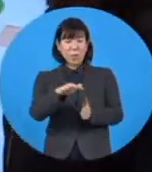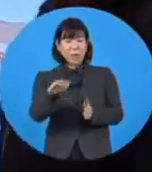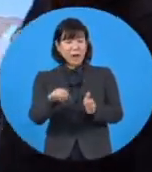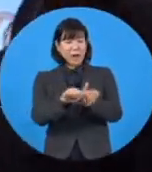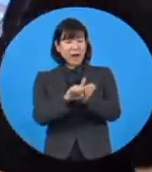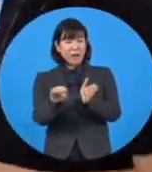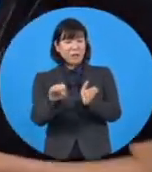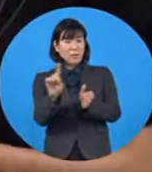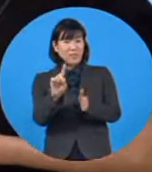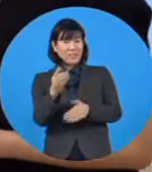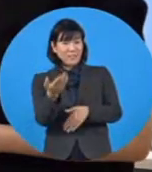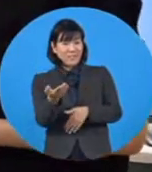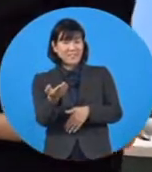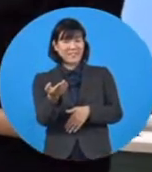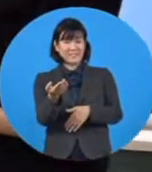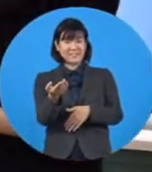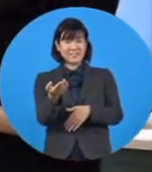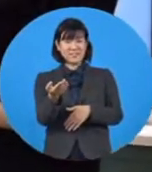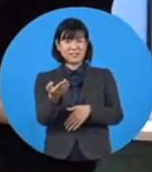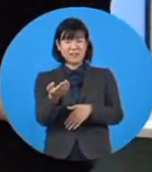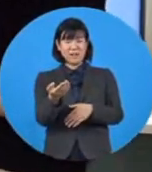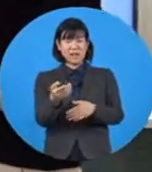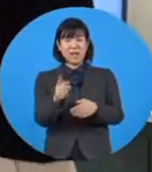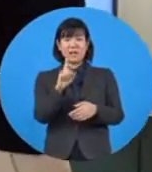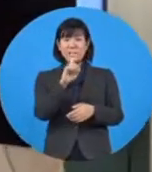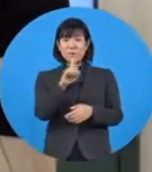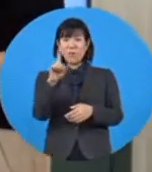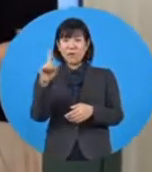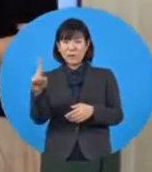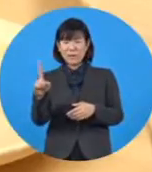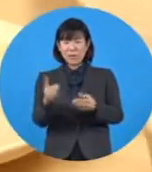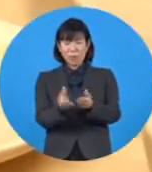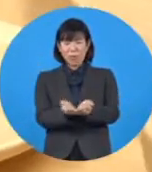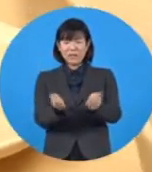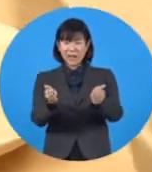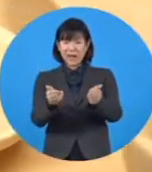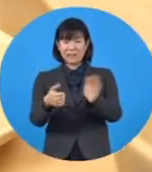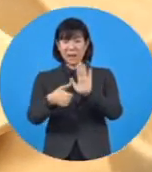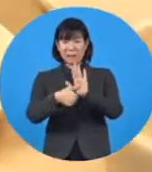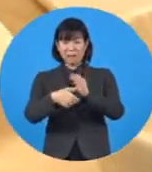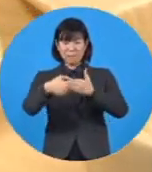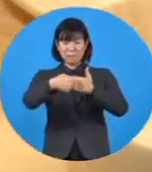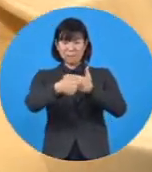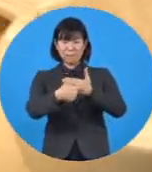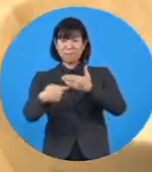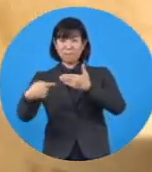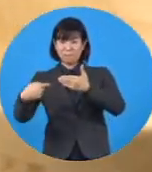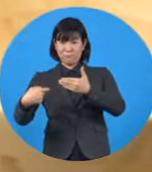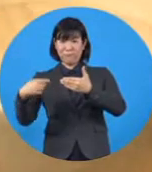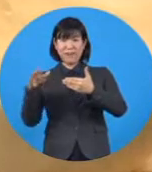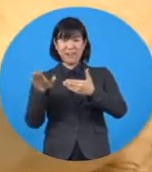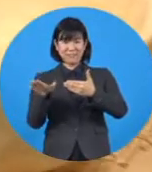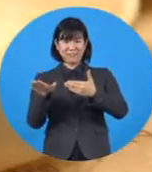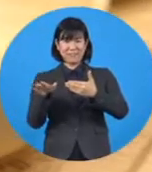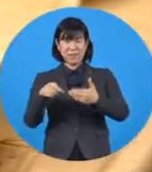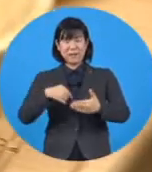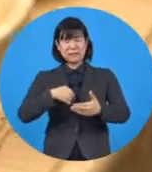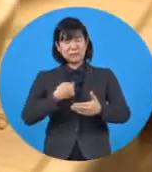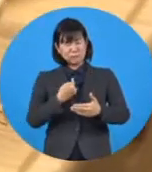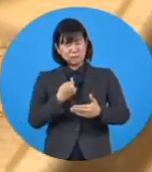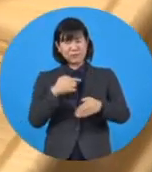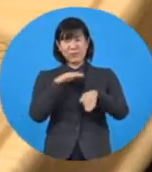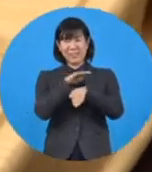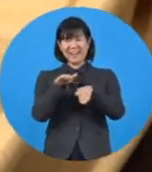応はどうですか？ そうですね、やはりお名入れがあるので、はい、名前を彫り込むと、まあ、自分のものだというのがすご